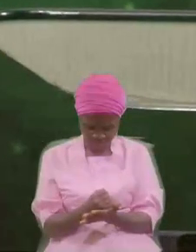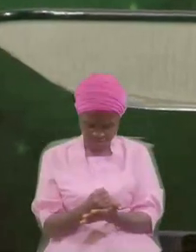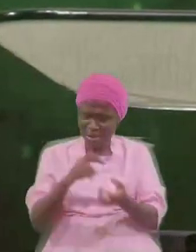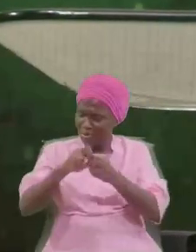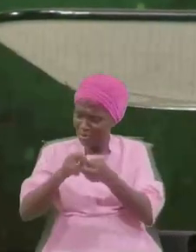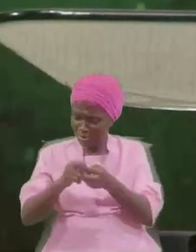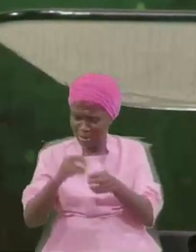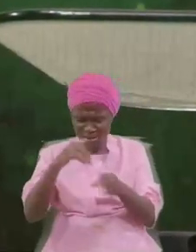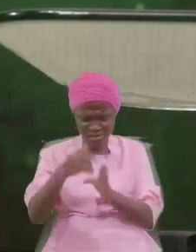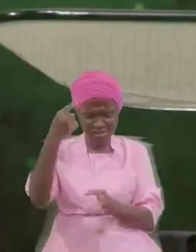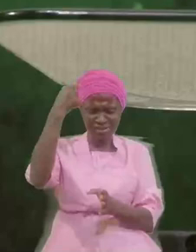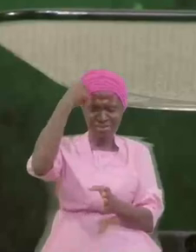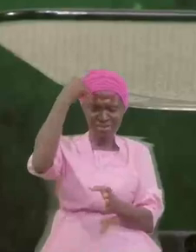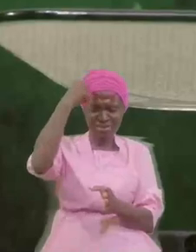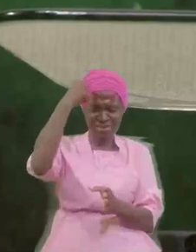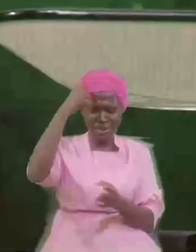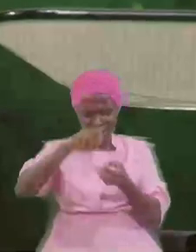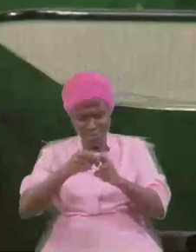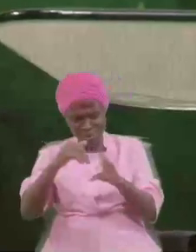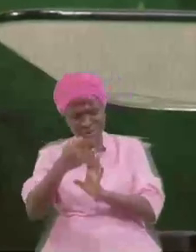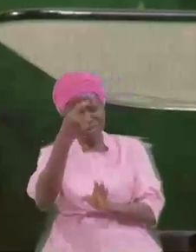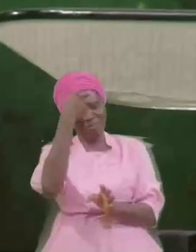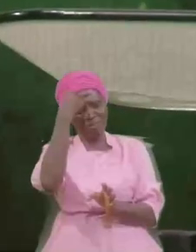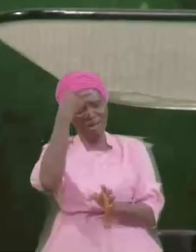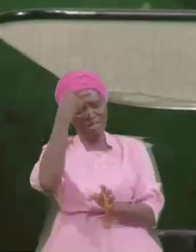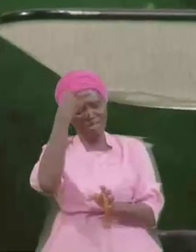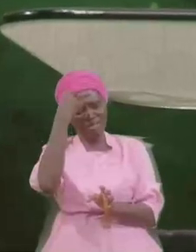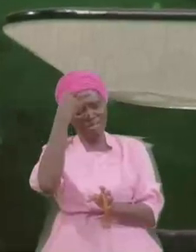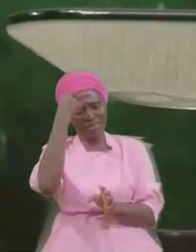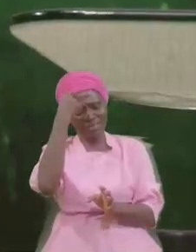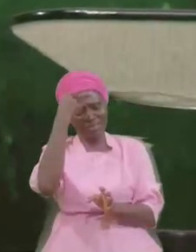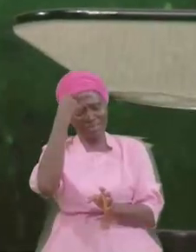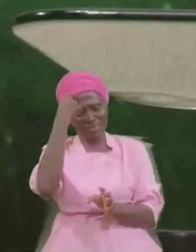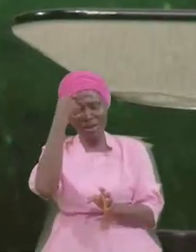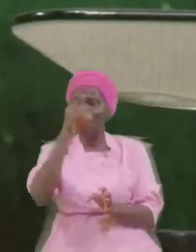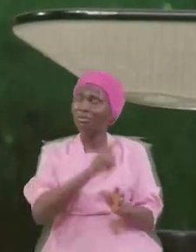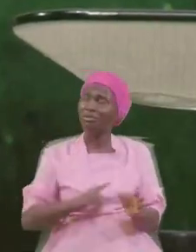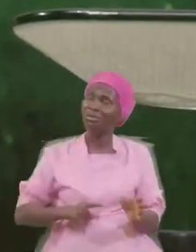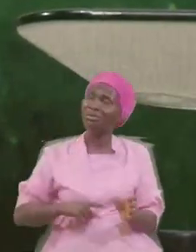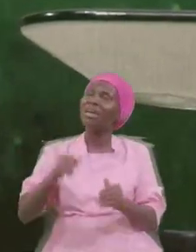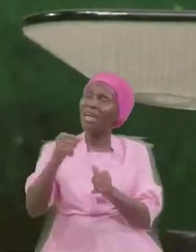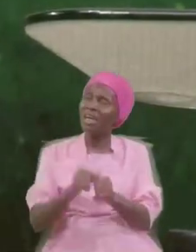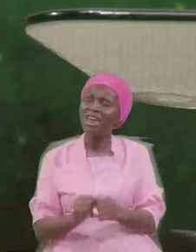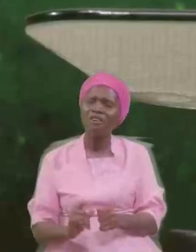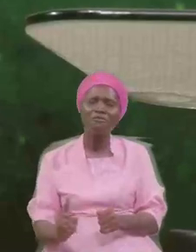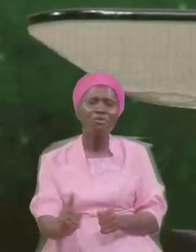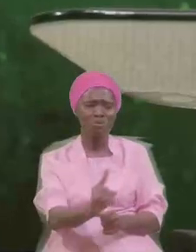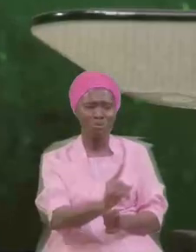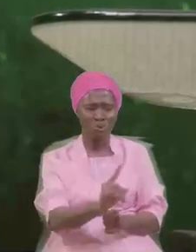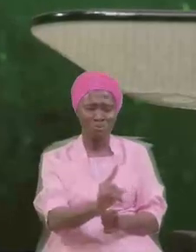Les problèmes mentaux, la dépression mentale, Seigneur, tout le monde sans